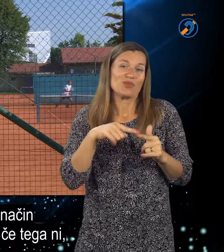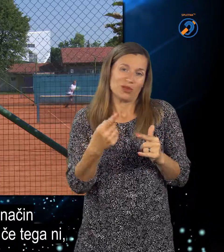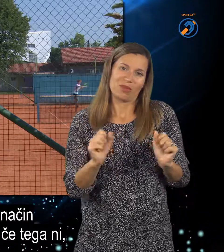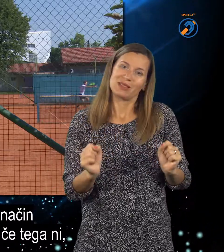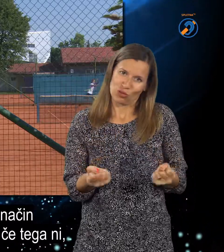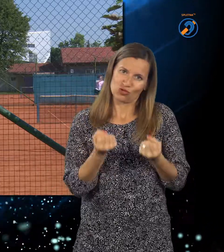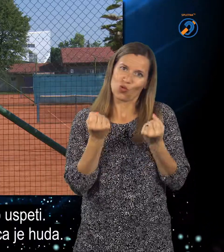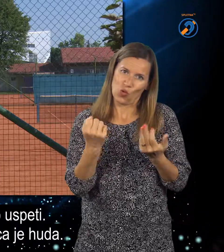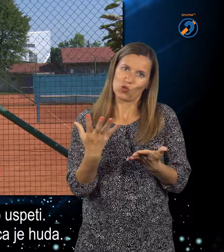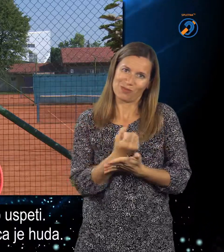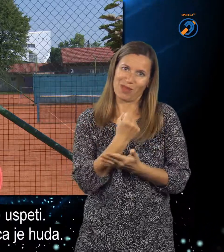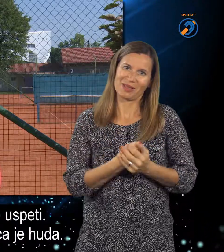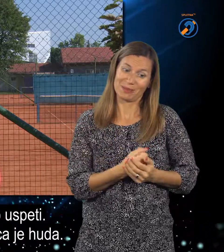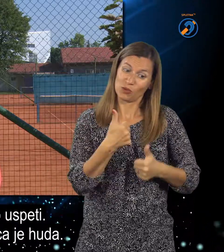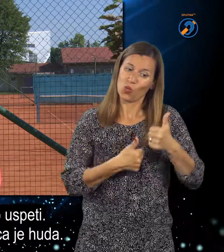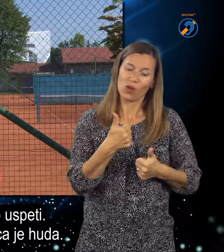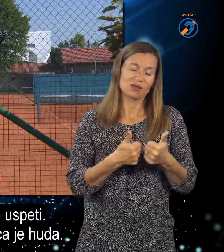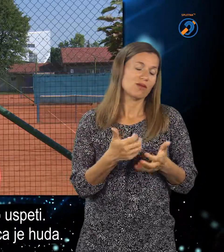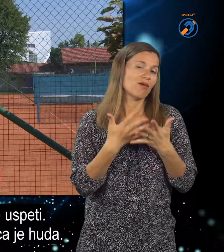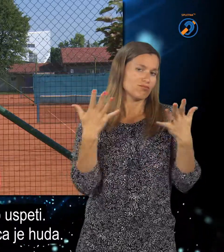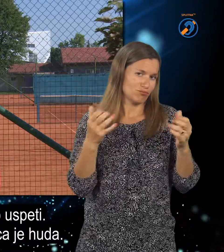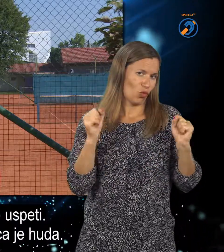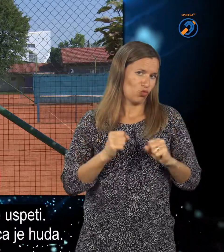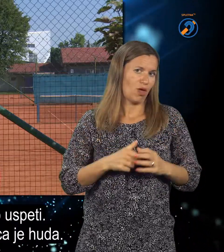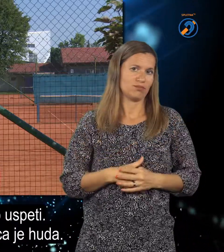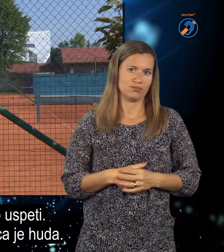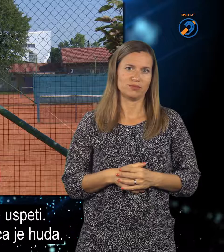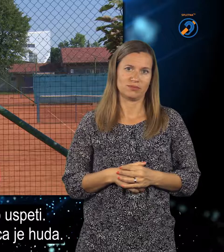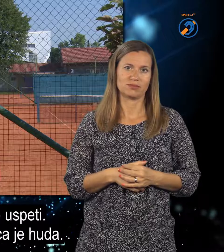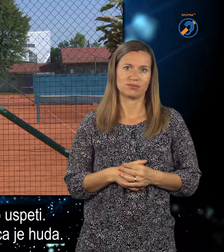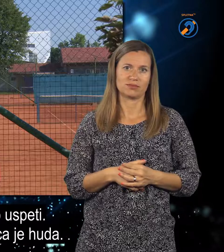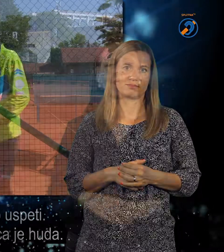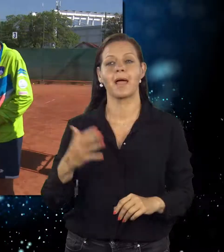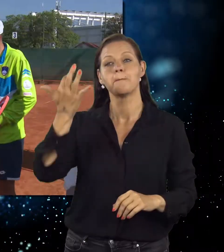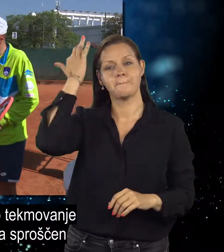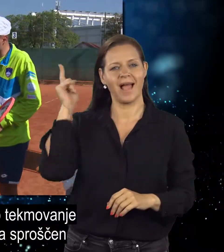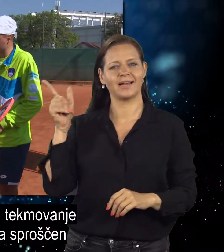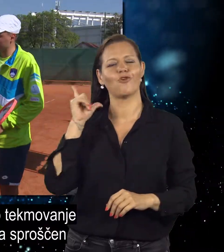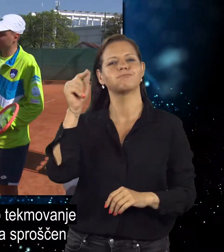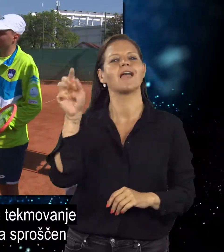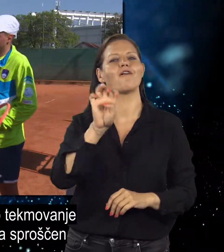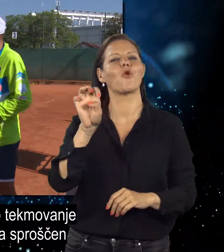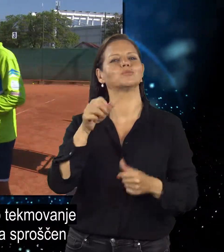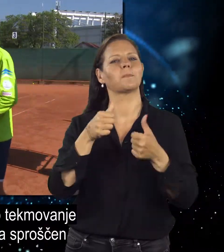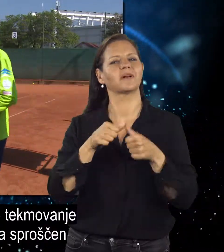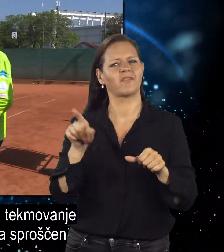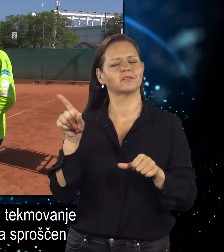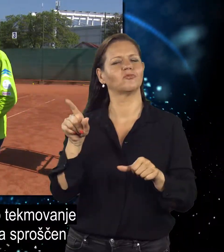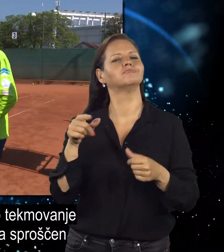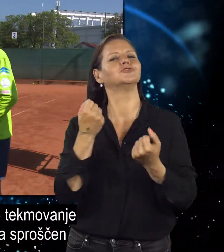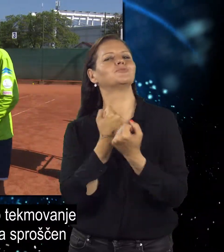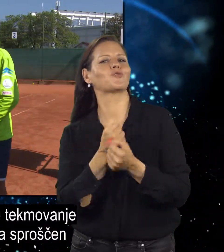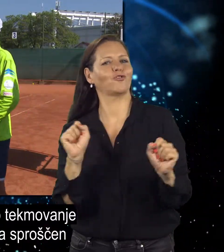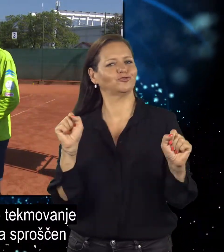če tega ni, potem je težko uspeti, konkurenca je huda. Na evropsko tekmovanje Kegel